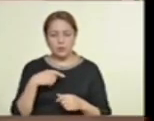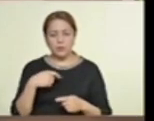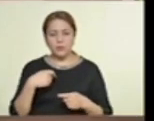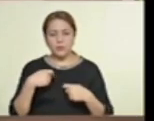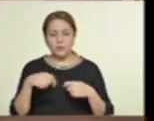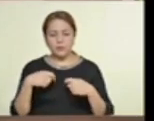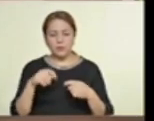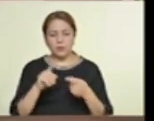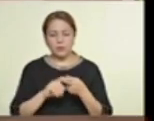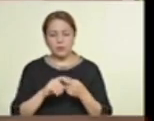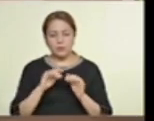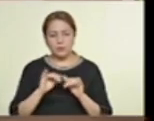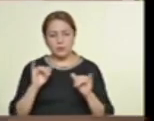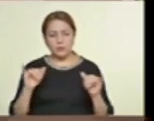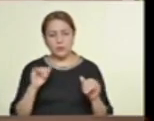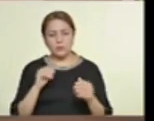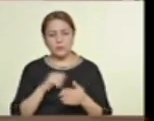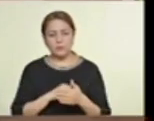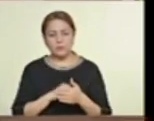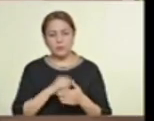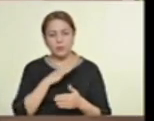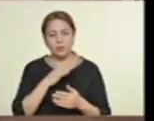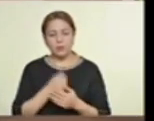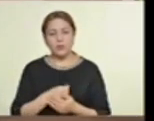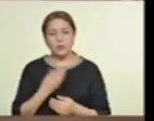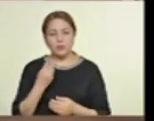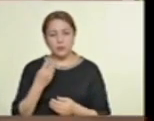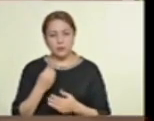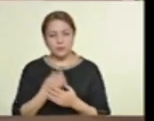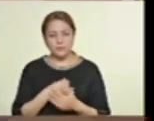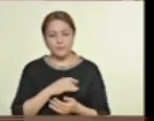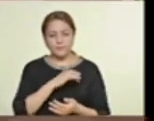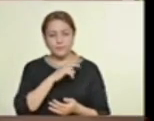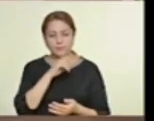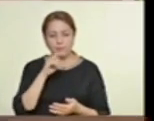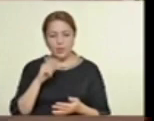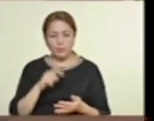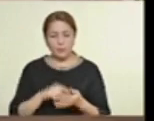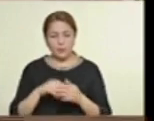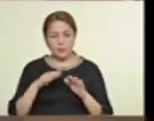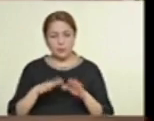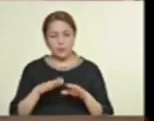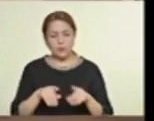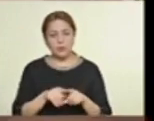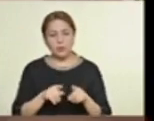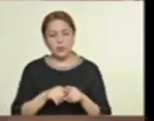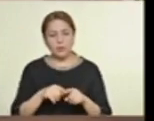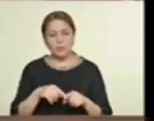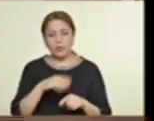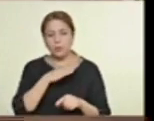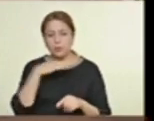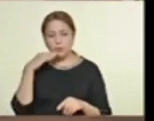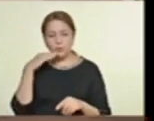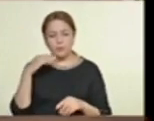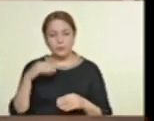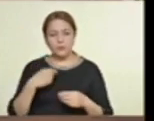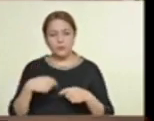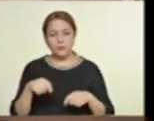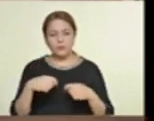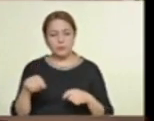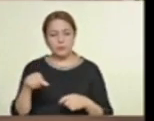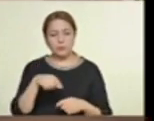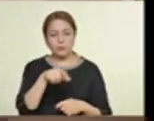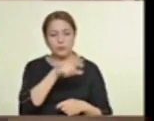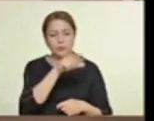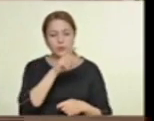sabab bo'lgan ekan. Bundan tashqari, markaziy hududlarda ham bir qancha savdo yo'llari yuzaga kela